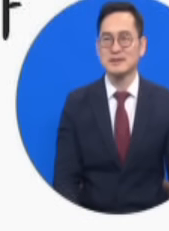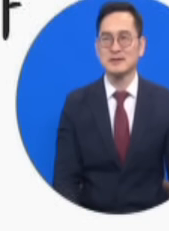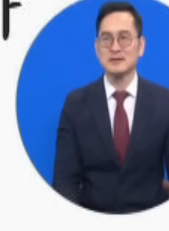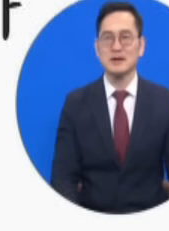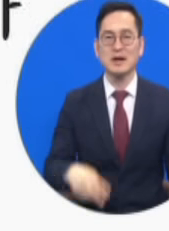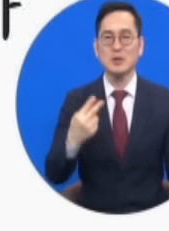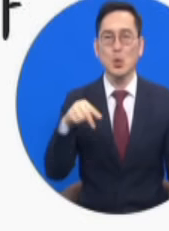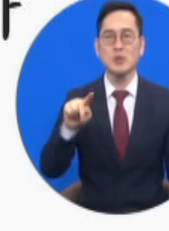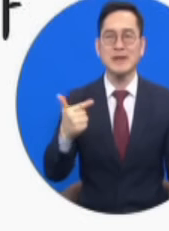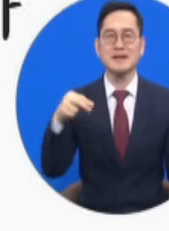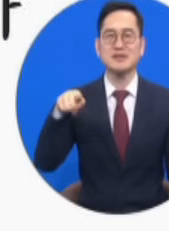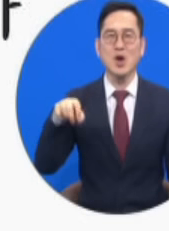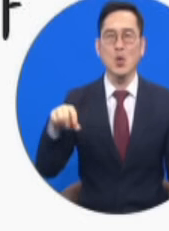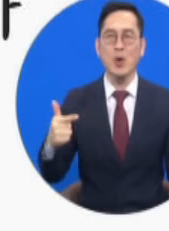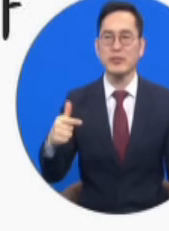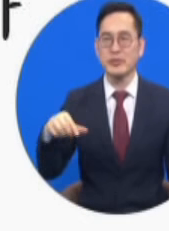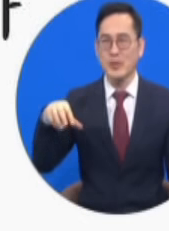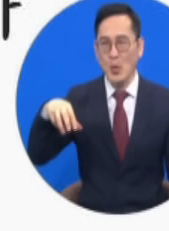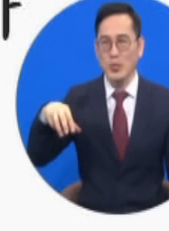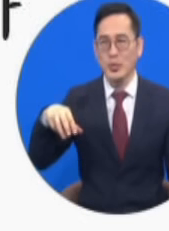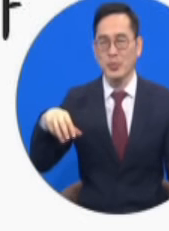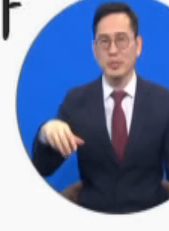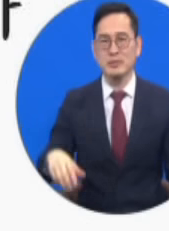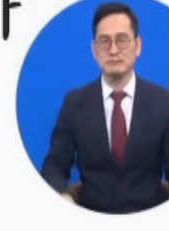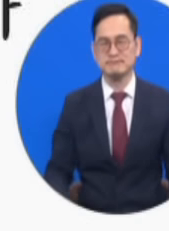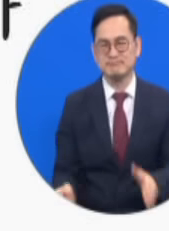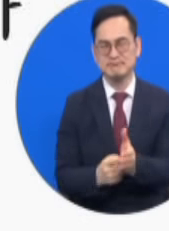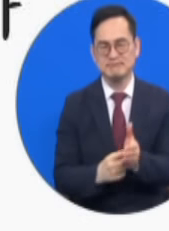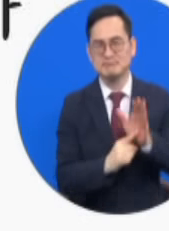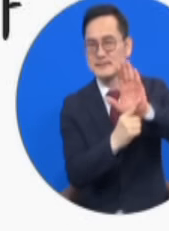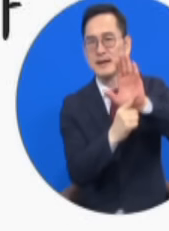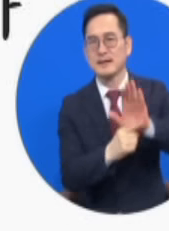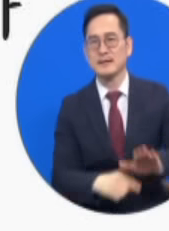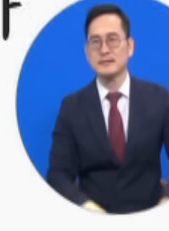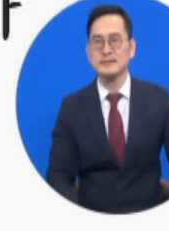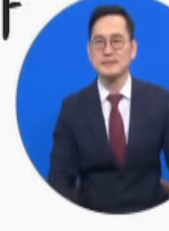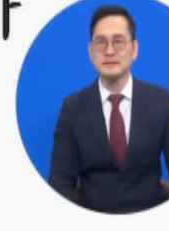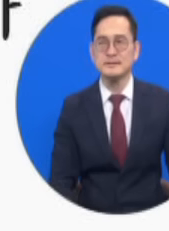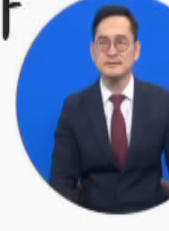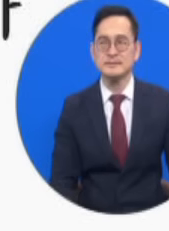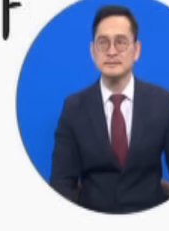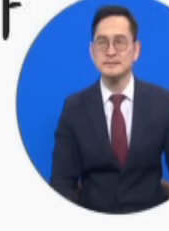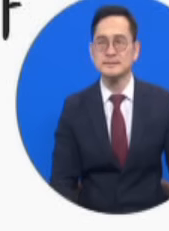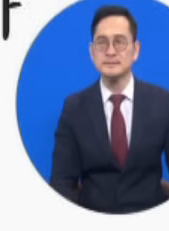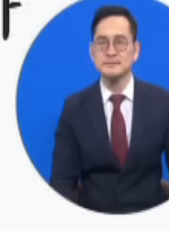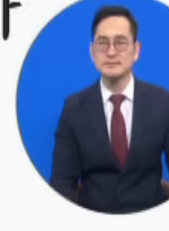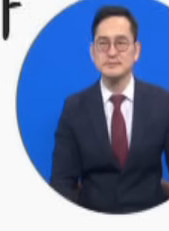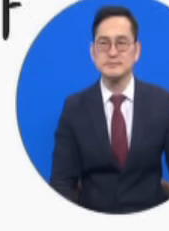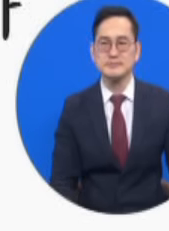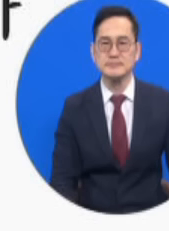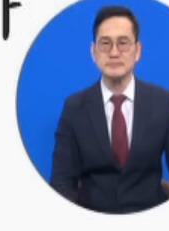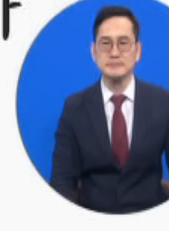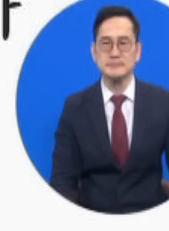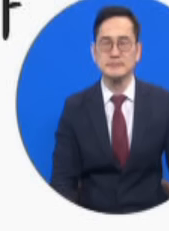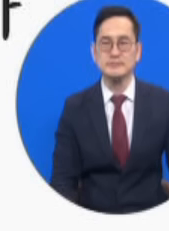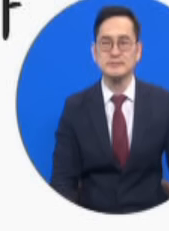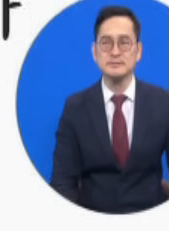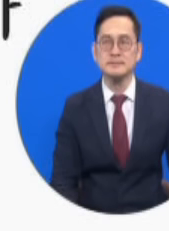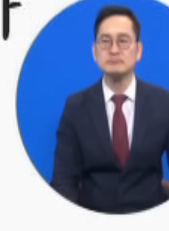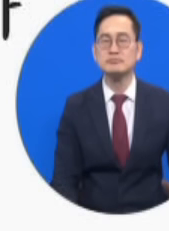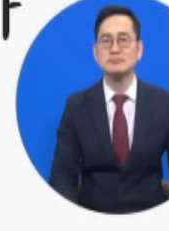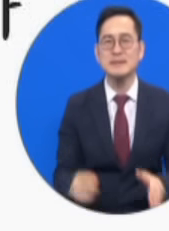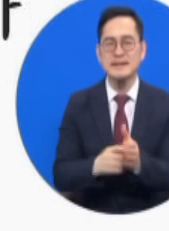이 도산서원이 시국성명 이렇게 긴급하게 내시는 어르신들이 아니거든요. 저는 기자 생활하면서 도산서원